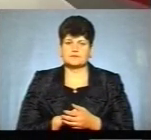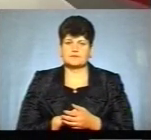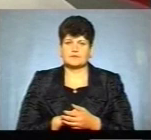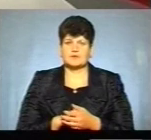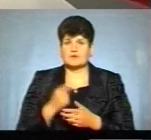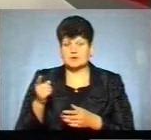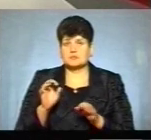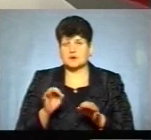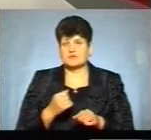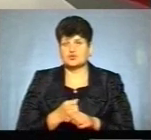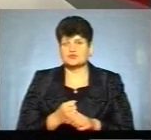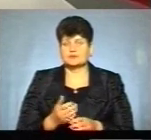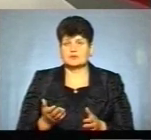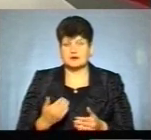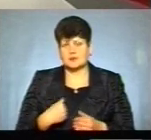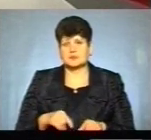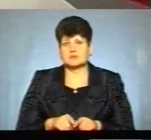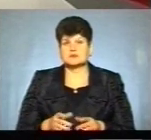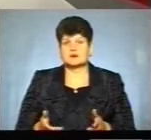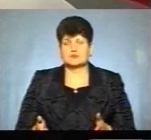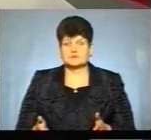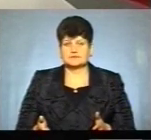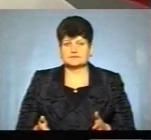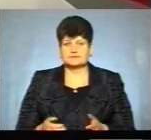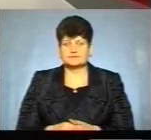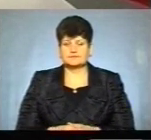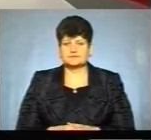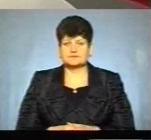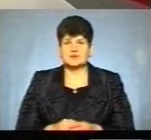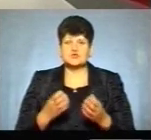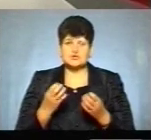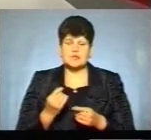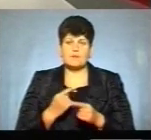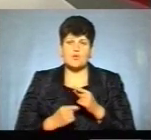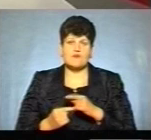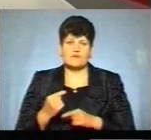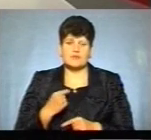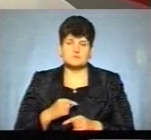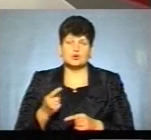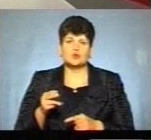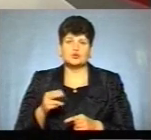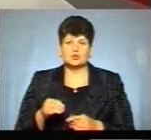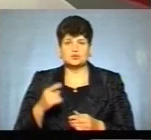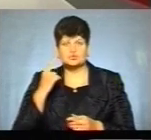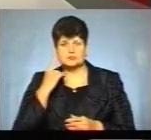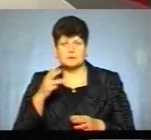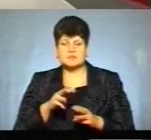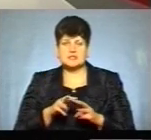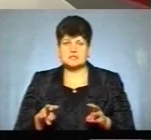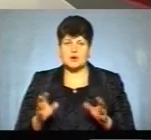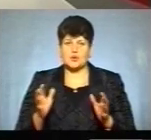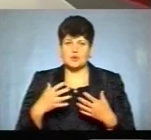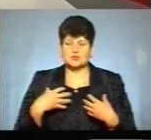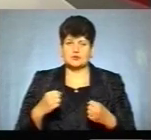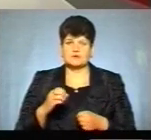вони правильно зробили. Нам би так само. Ще повернемося до позиції міністра охорони здоров'я